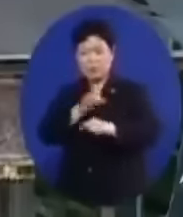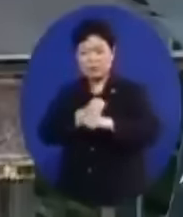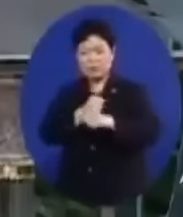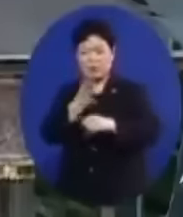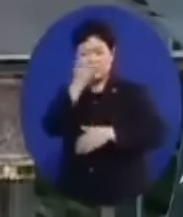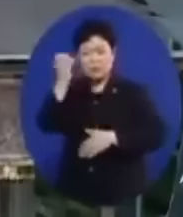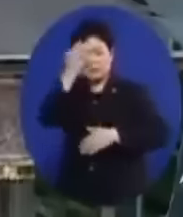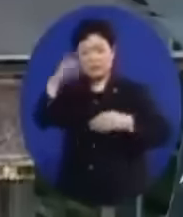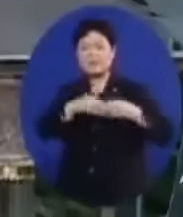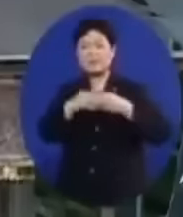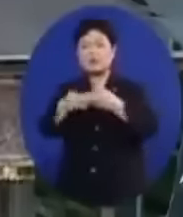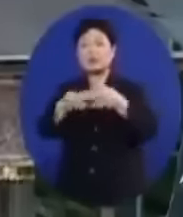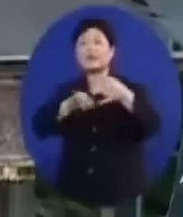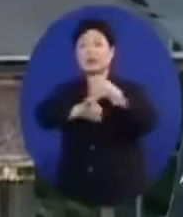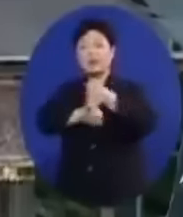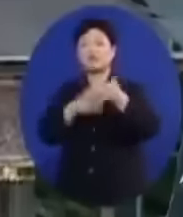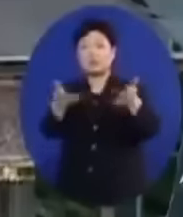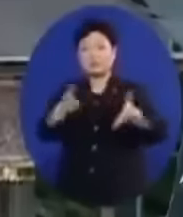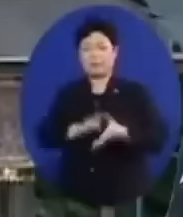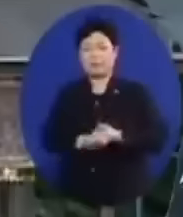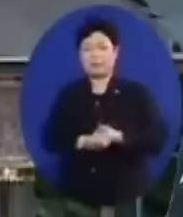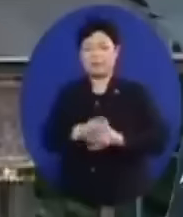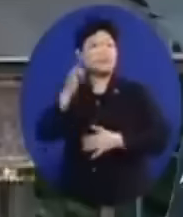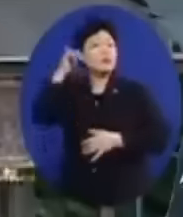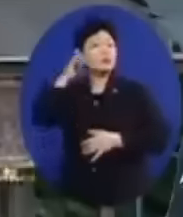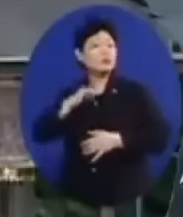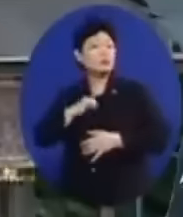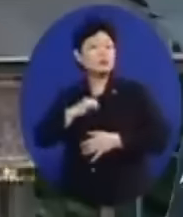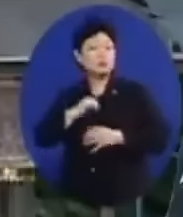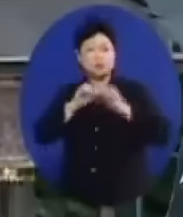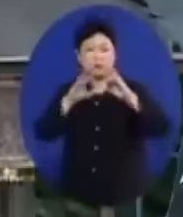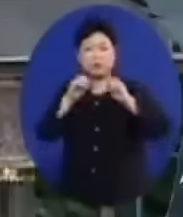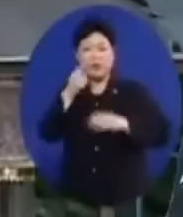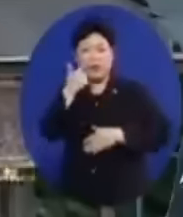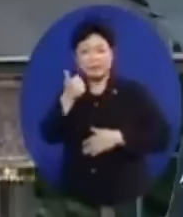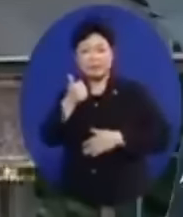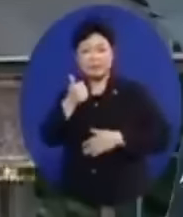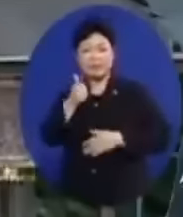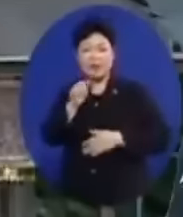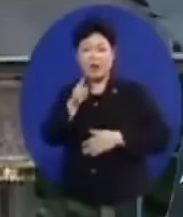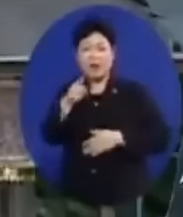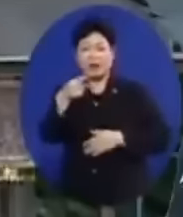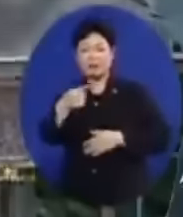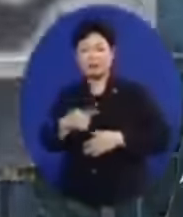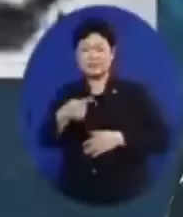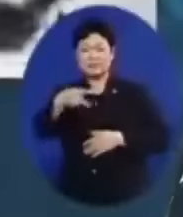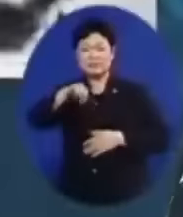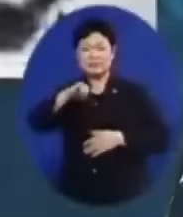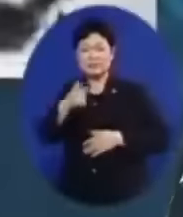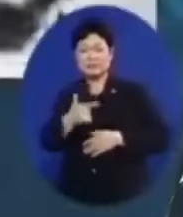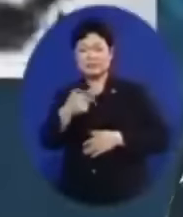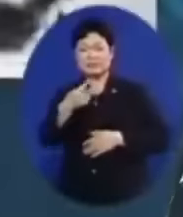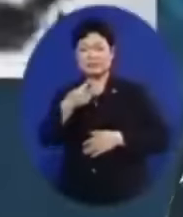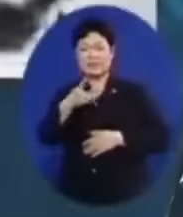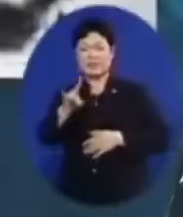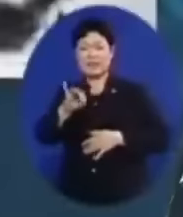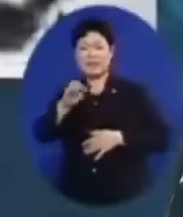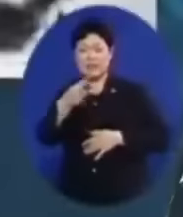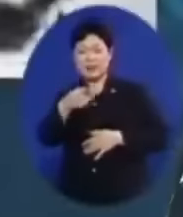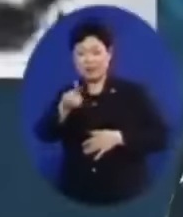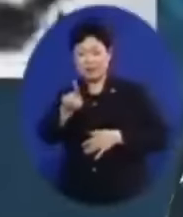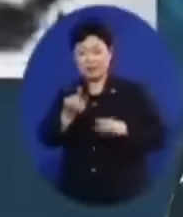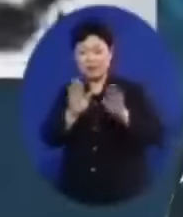성령이 인도해 주시는 것입니다. 중국 선교의 아버지이자 기도의 용사인 허슨 테일러 선교사는 어느 날